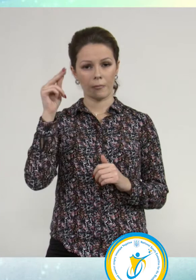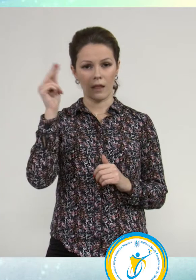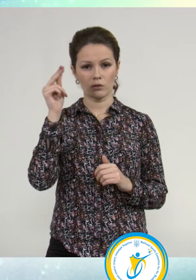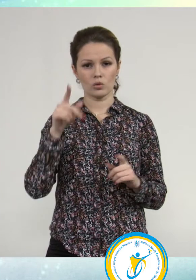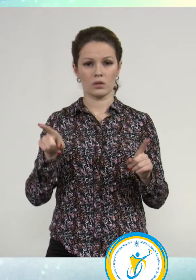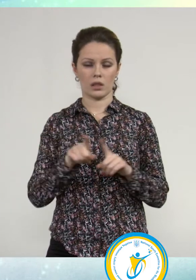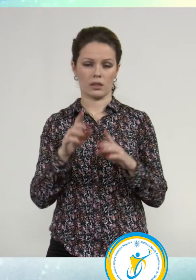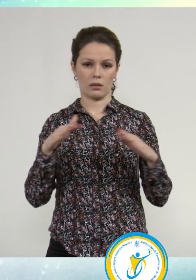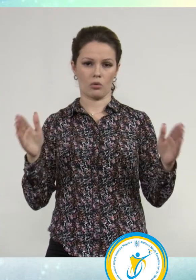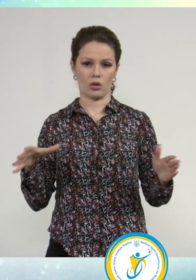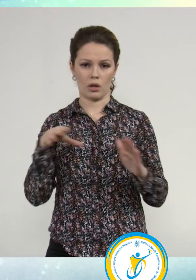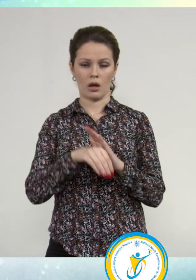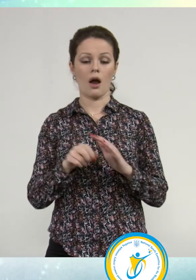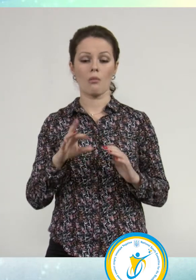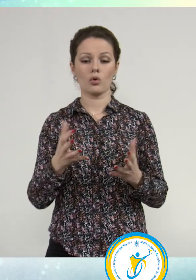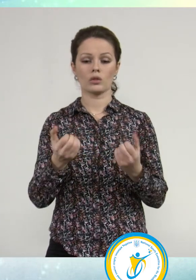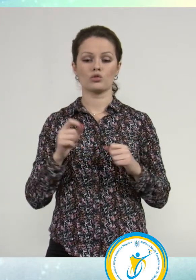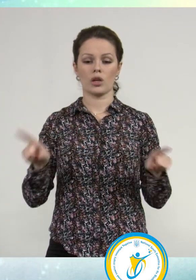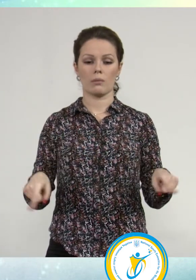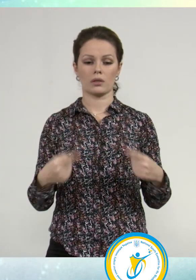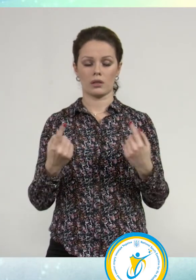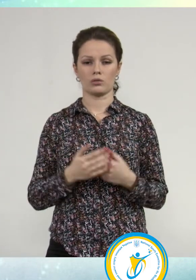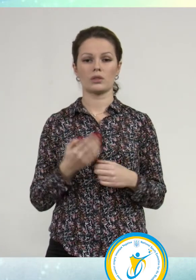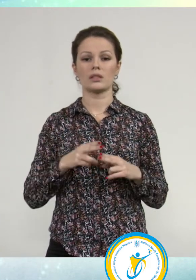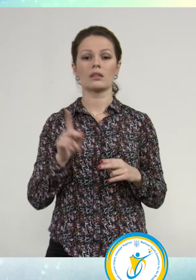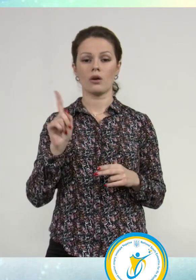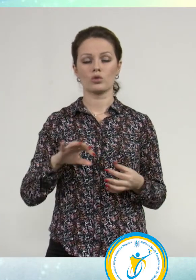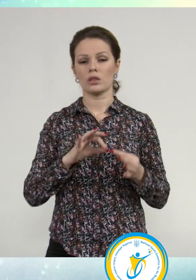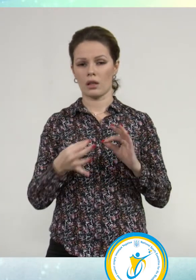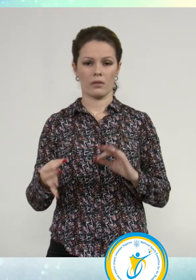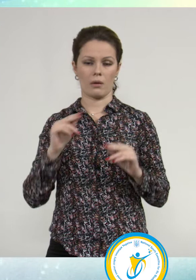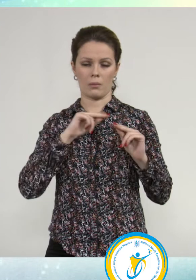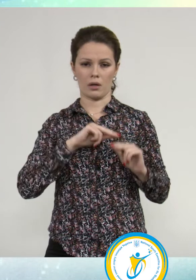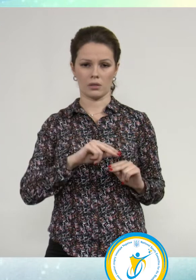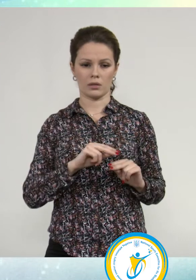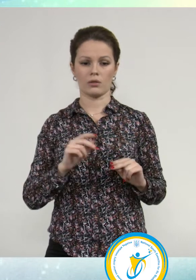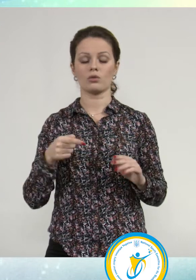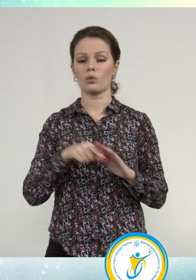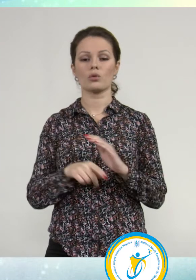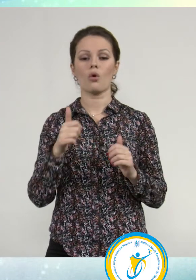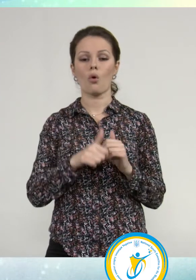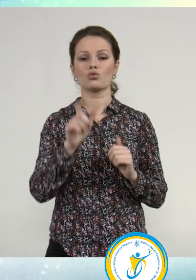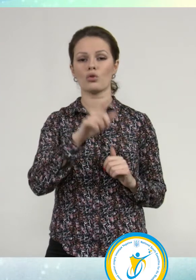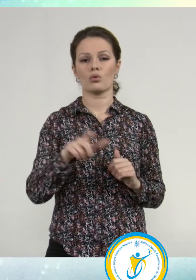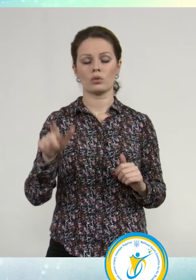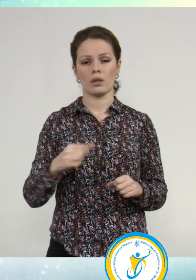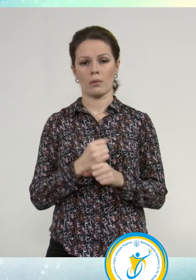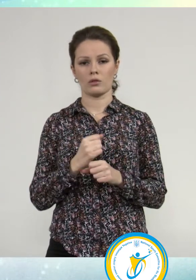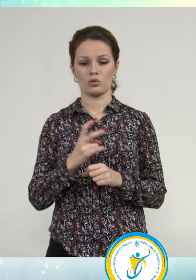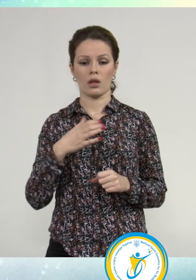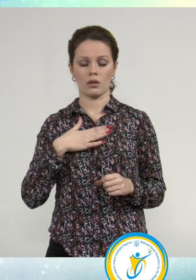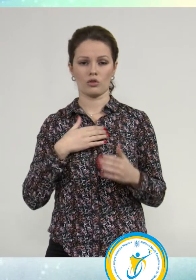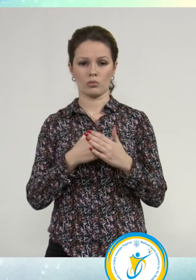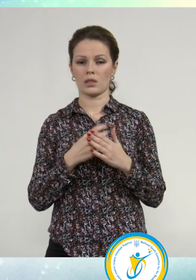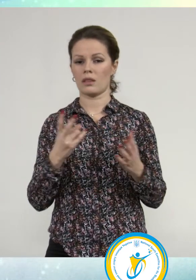або утримуючи реабілітацію. Це також складна праця. Тобто кожна людина працює на нашій базі, не відпочиває. У нас